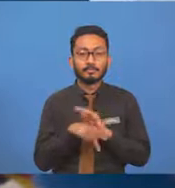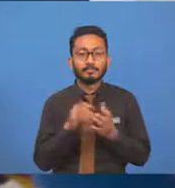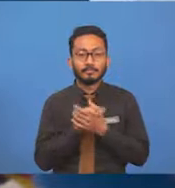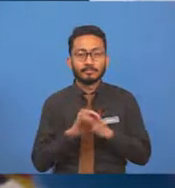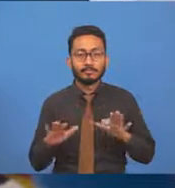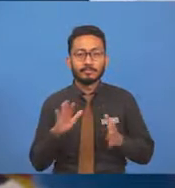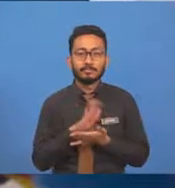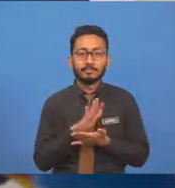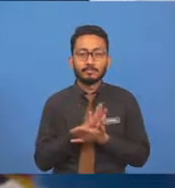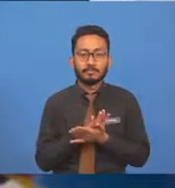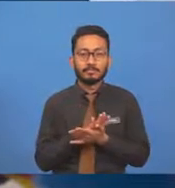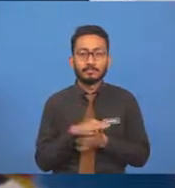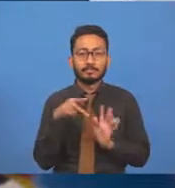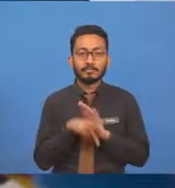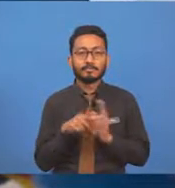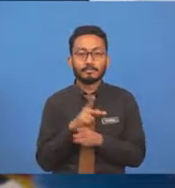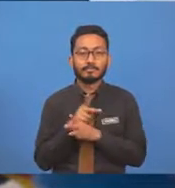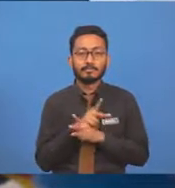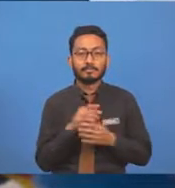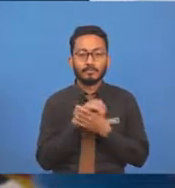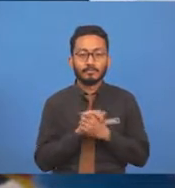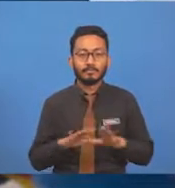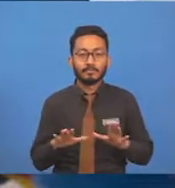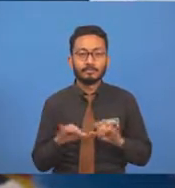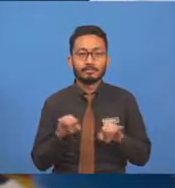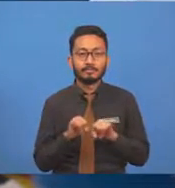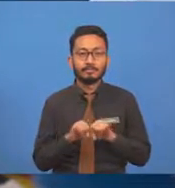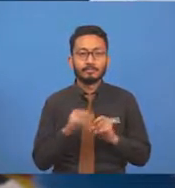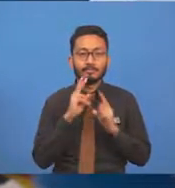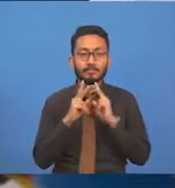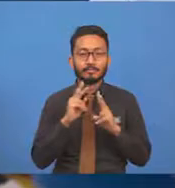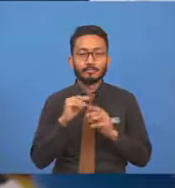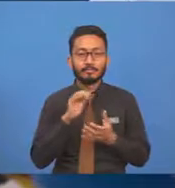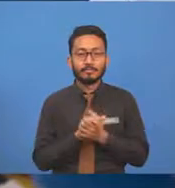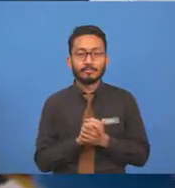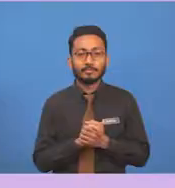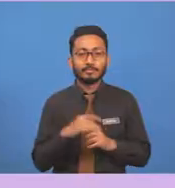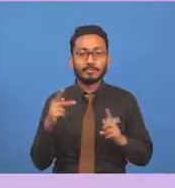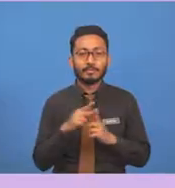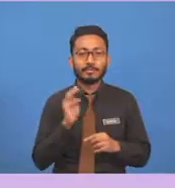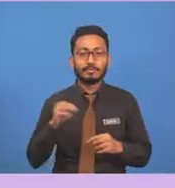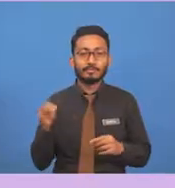Dan pengawal keselamatan juga mengucapkan salam kepada murid tersebut.